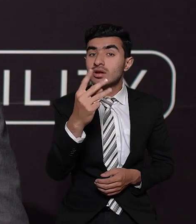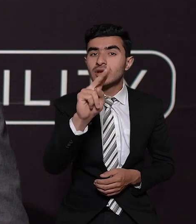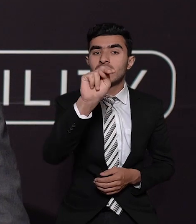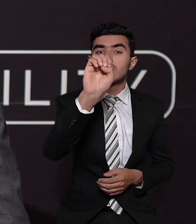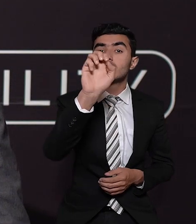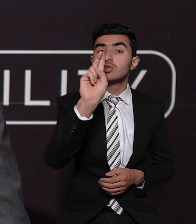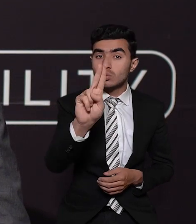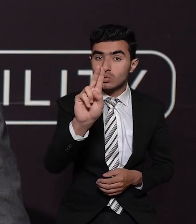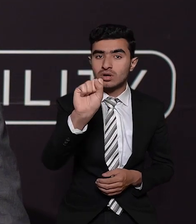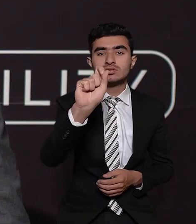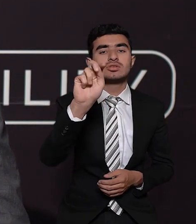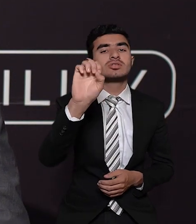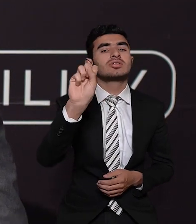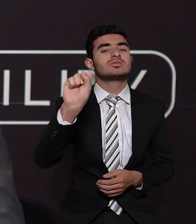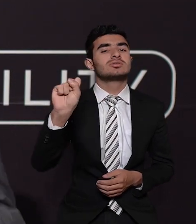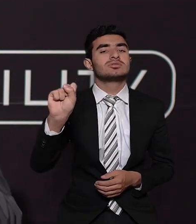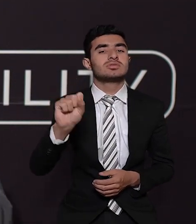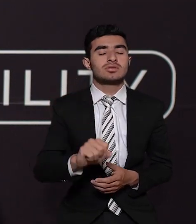new stress.